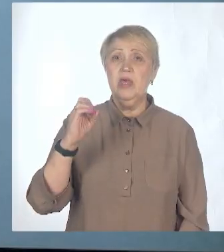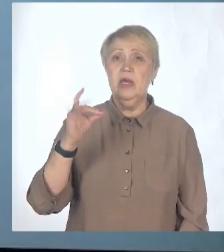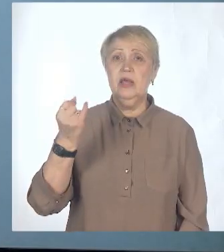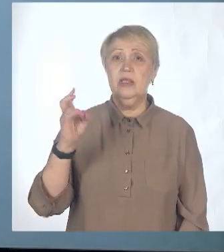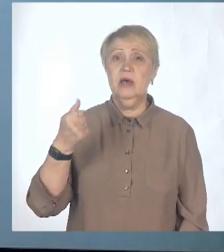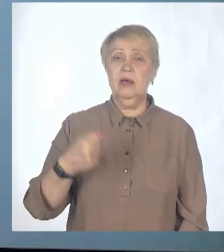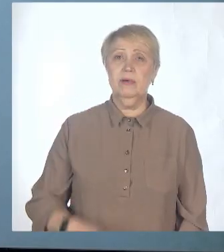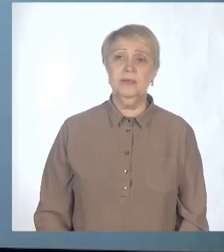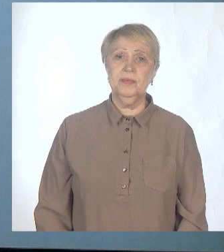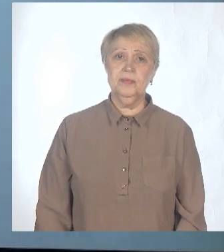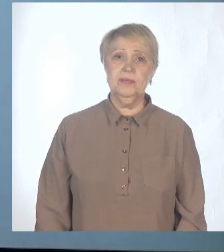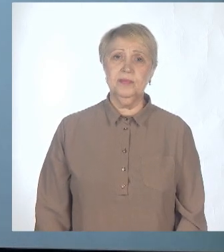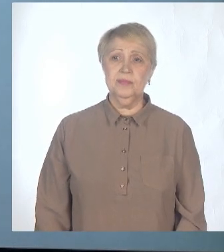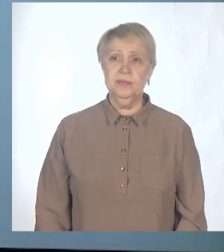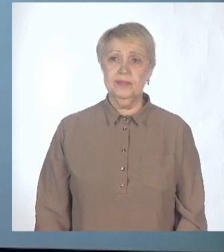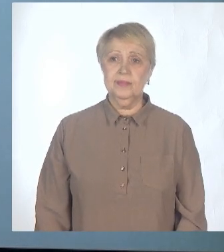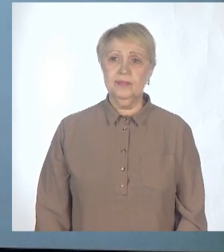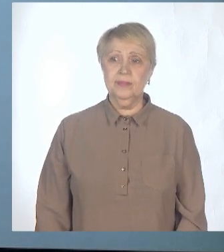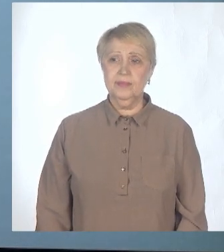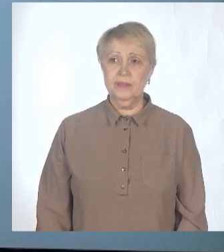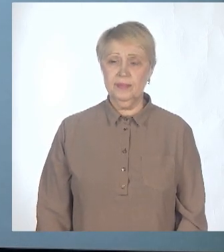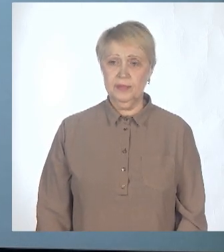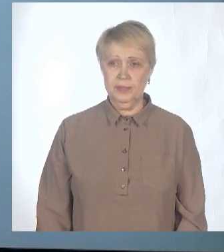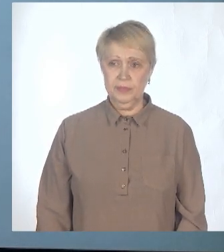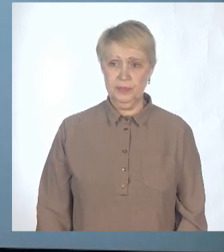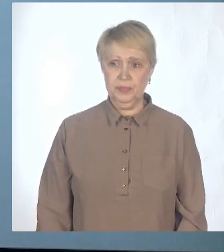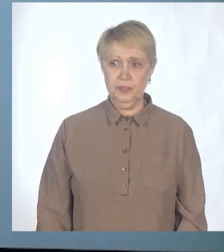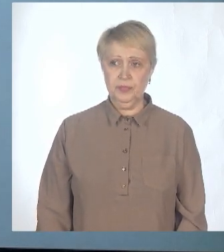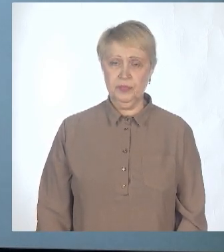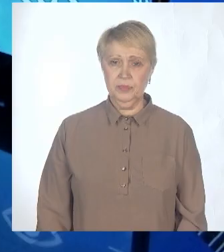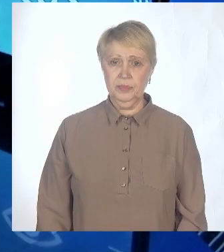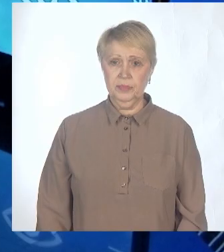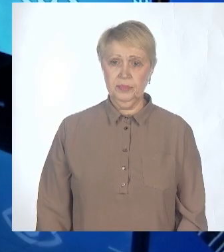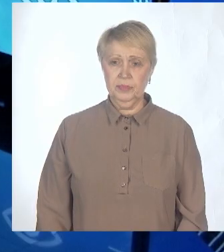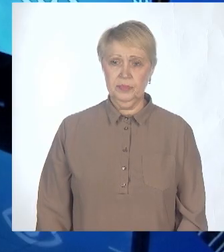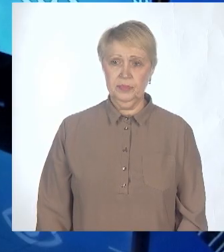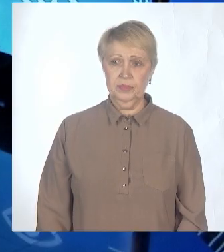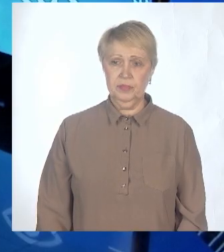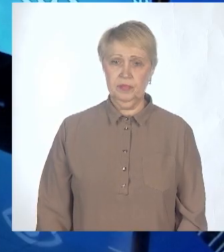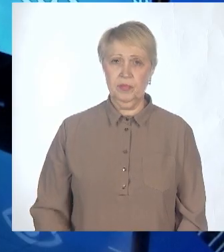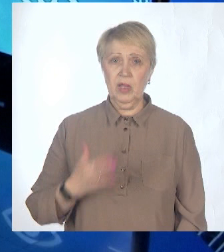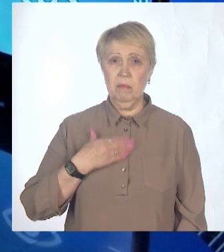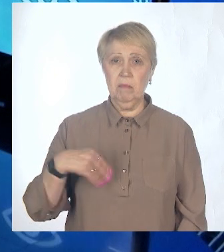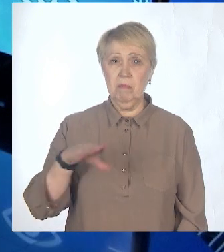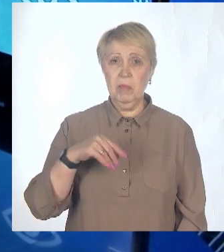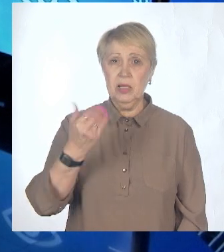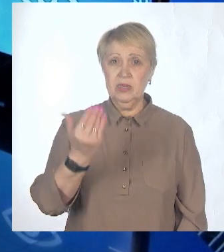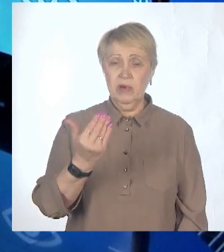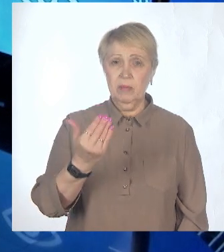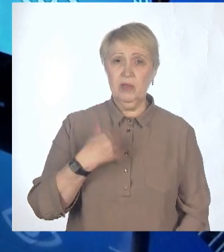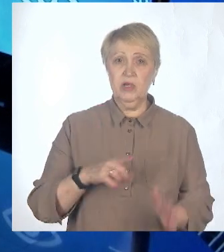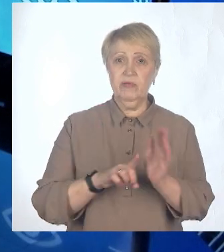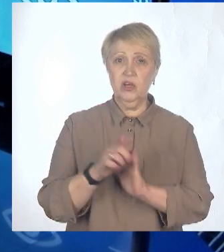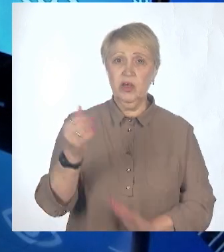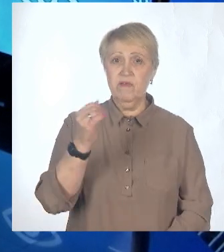здравствуйте. Здравствуйте. Итак, ну, смотрите, мы с вами буквально вот в начале февраля в